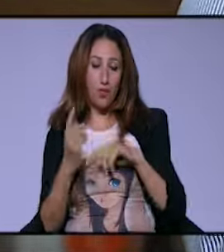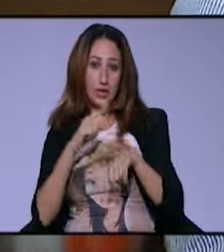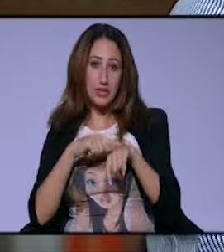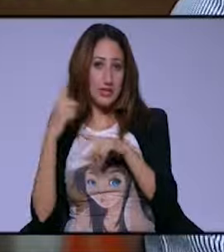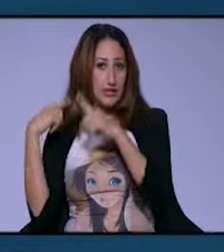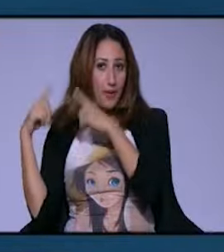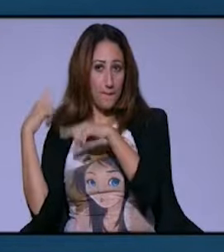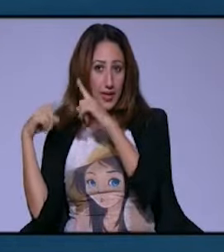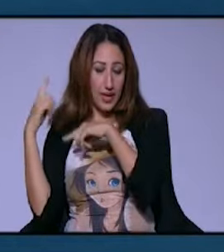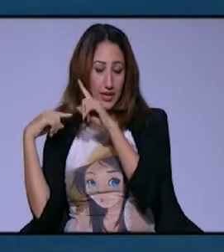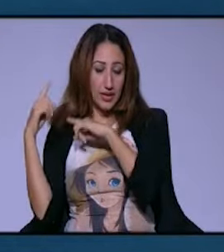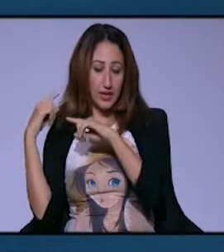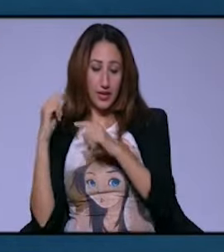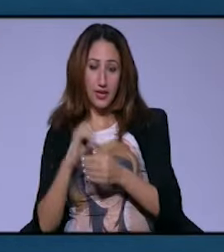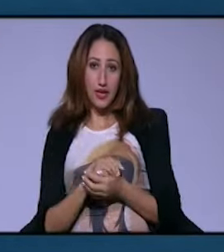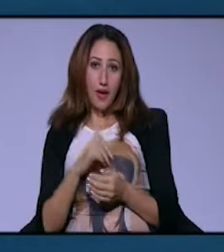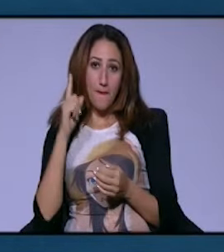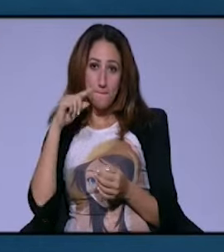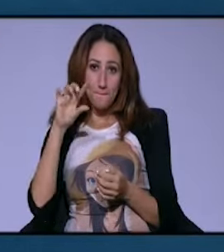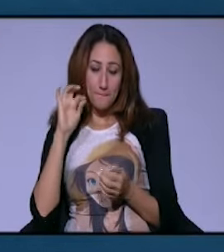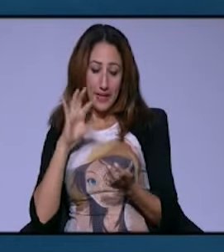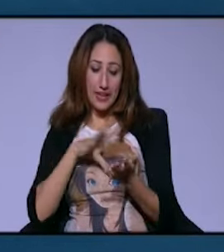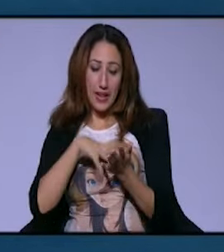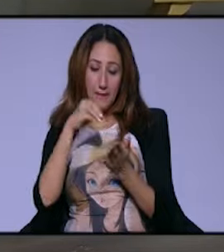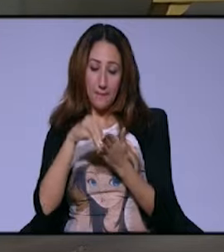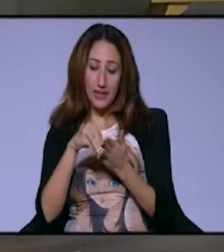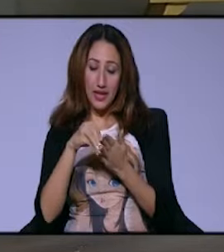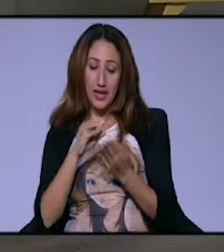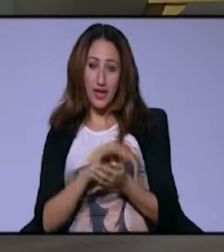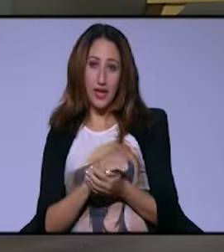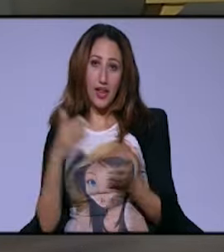الزمان من البداية